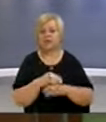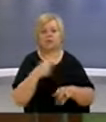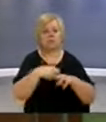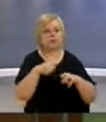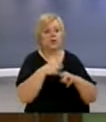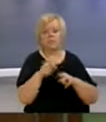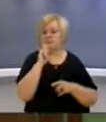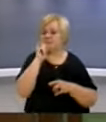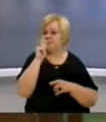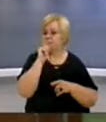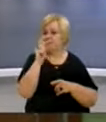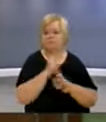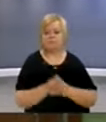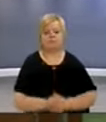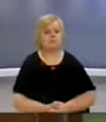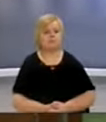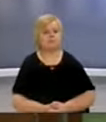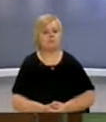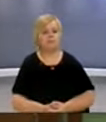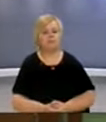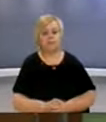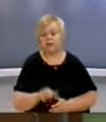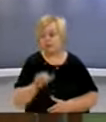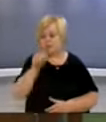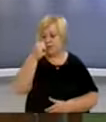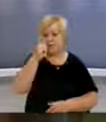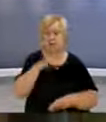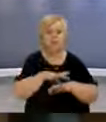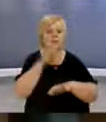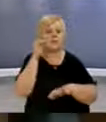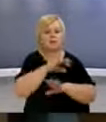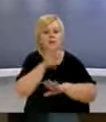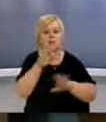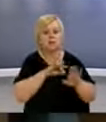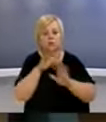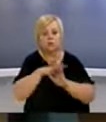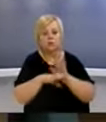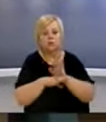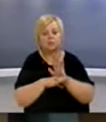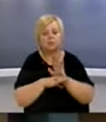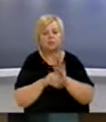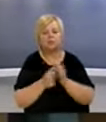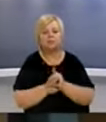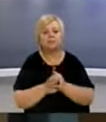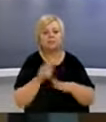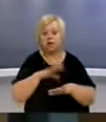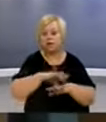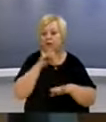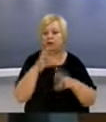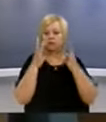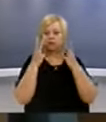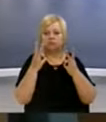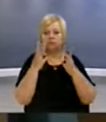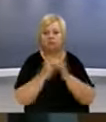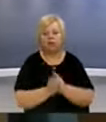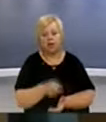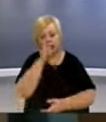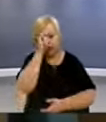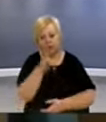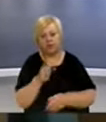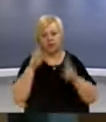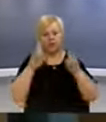e të dhënave të caktuara. Parimet kryesore të këtij projekt ligjit apo parimet themelore janë respektimi i